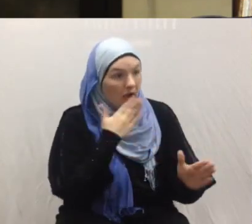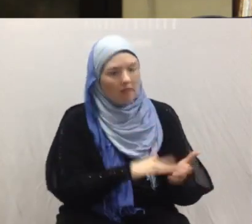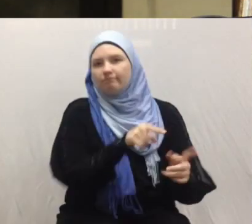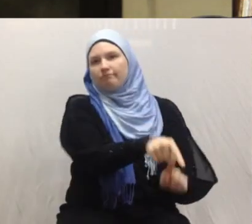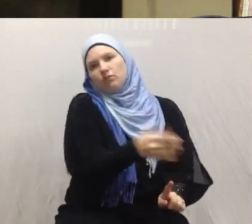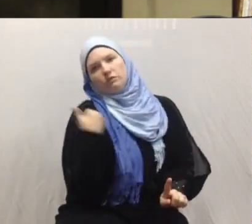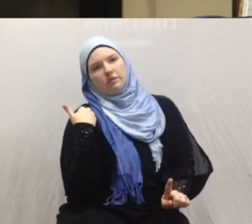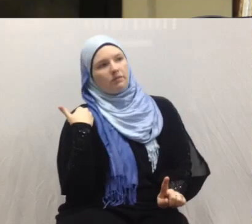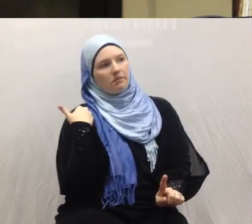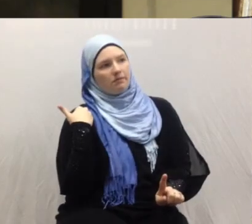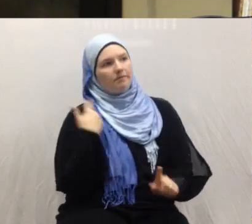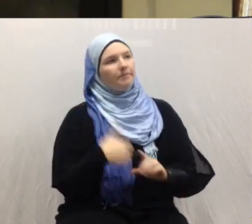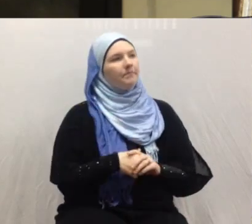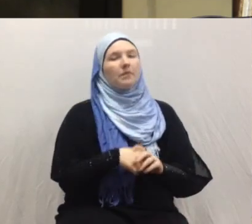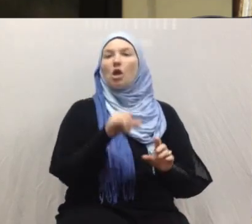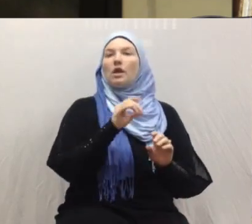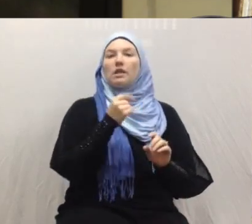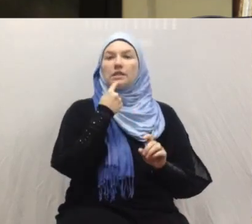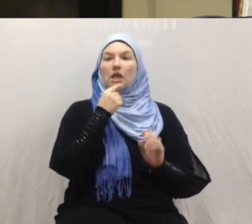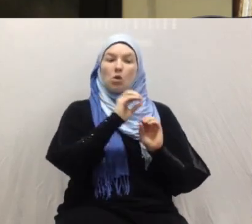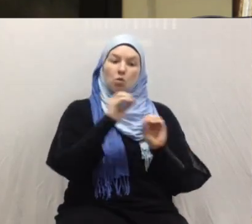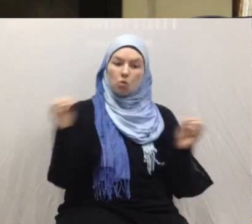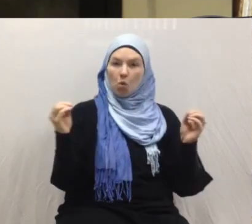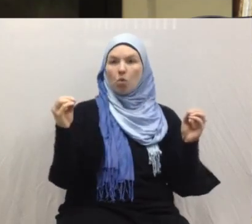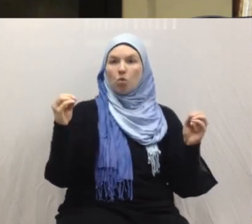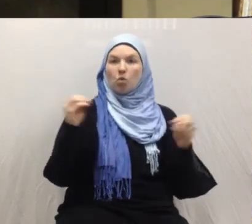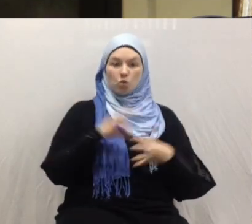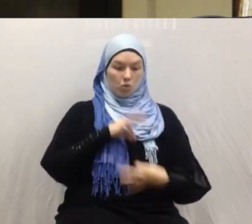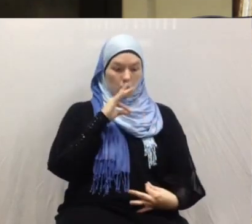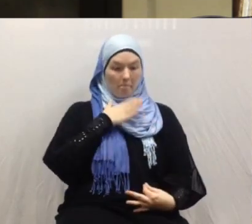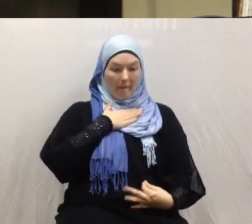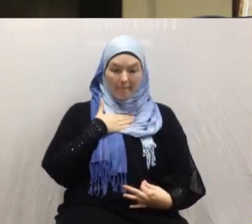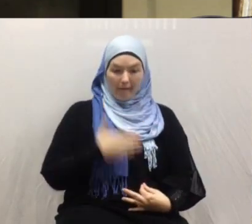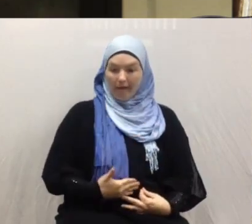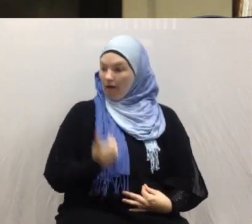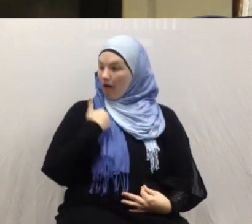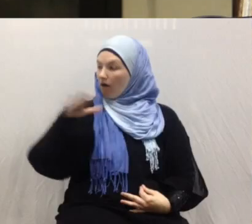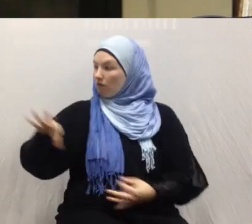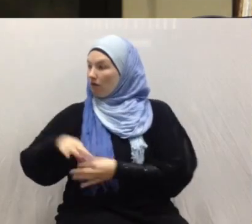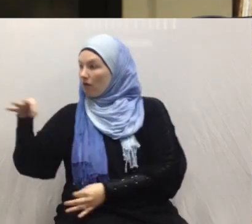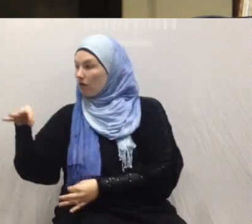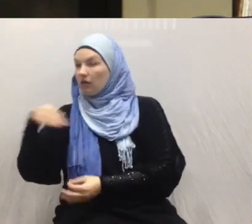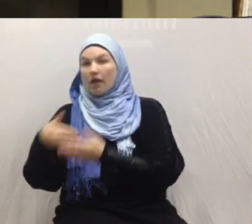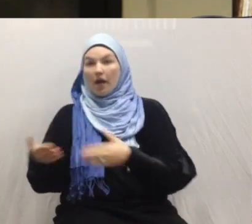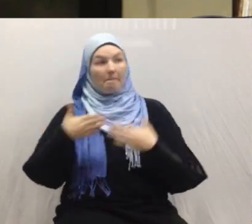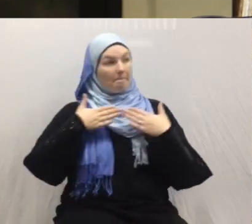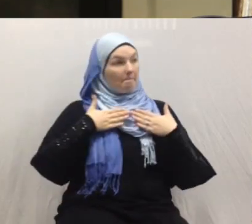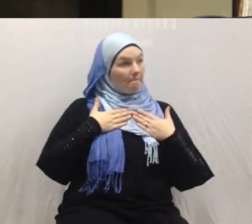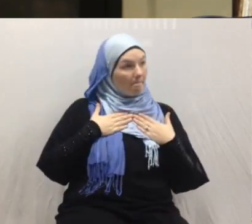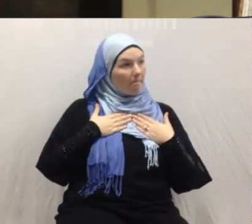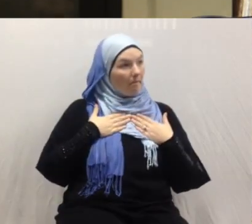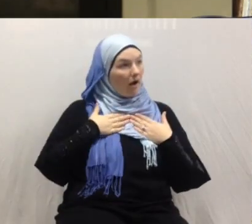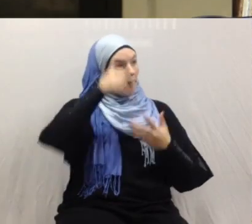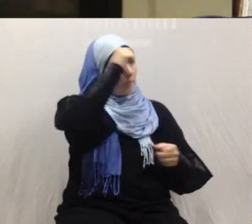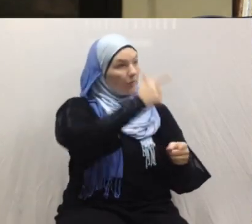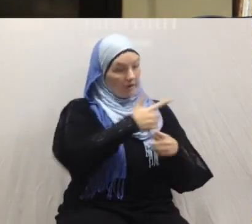وِزْرَ أُخْرَى. No soul will carry the sin of another soul. If you commit a crime, your brother